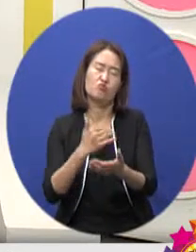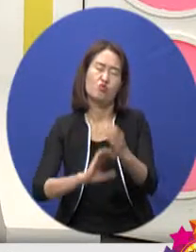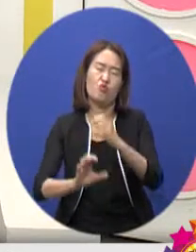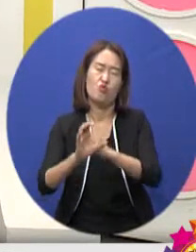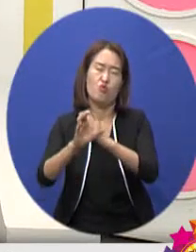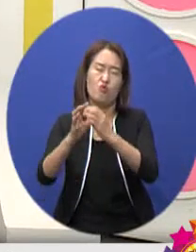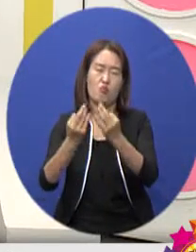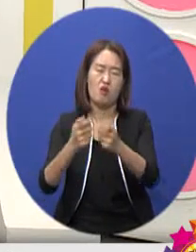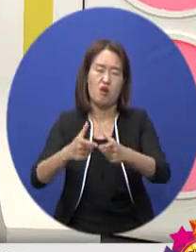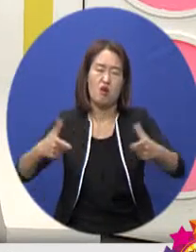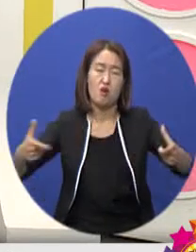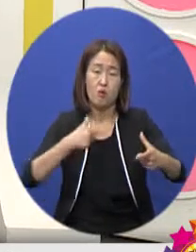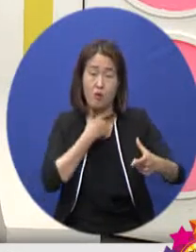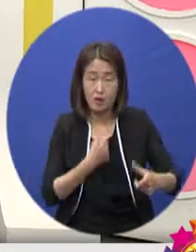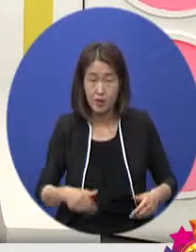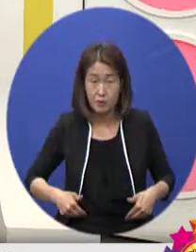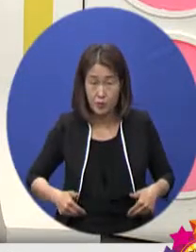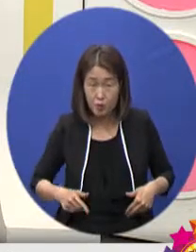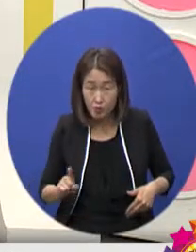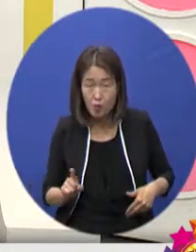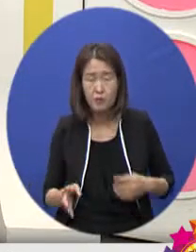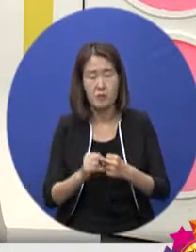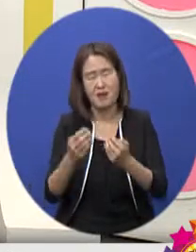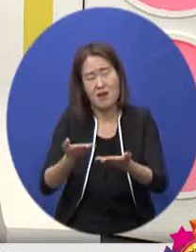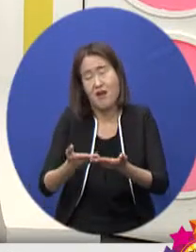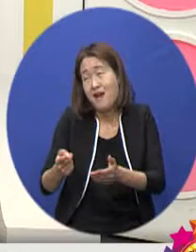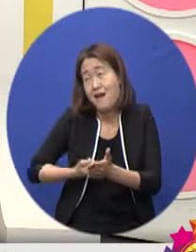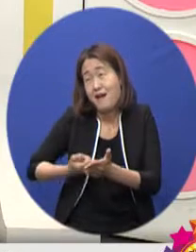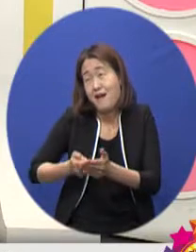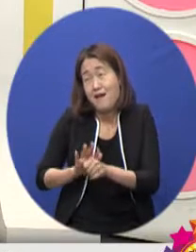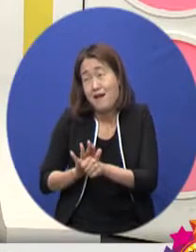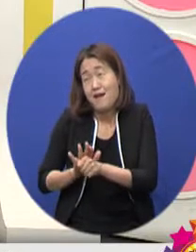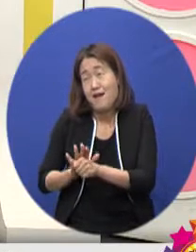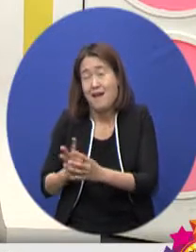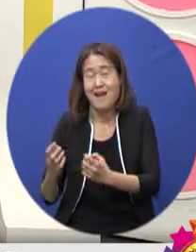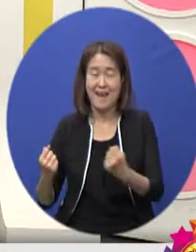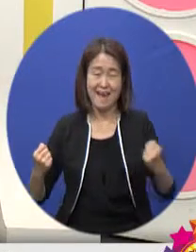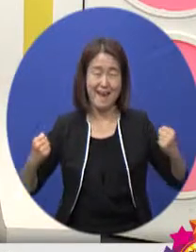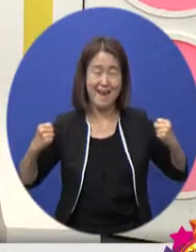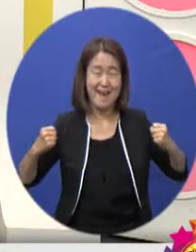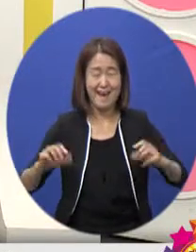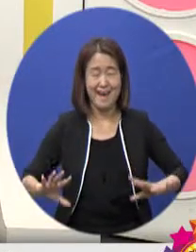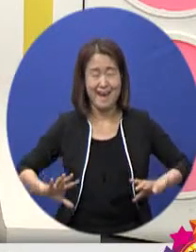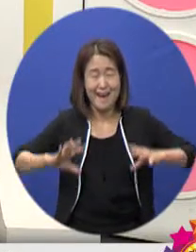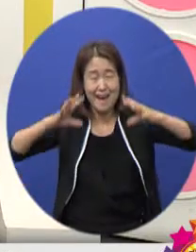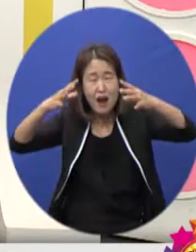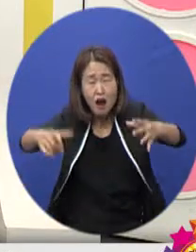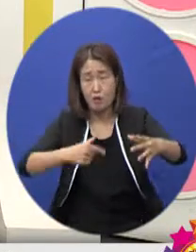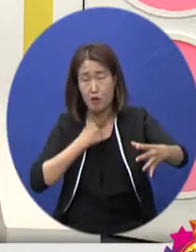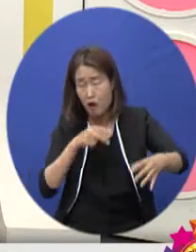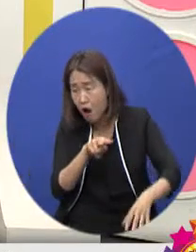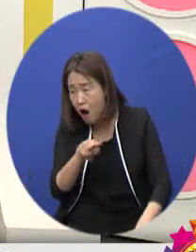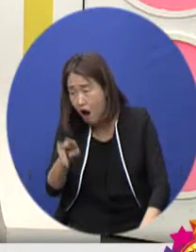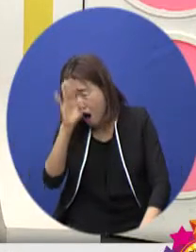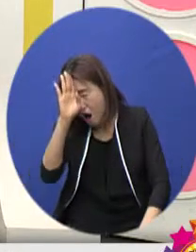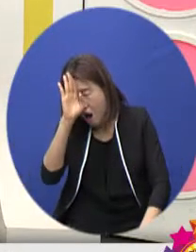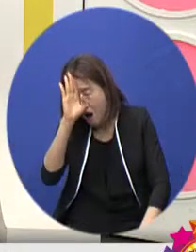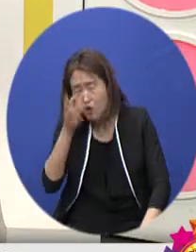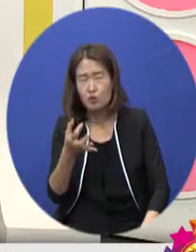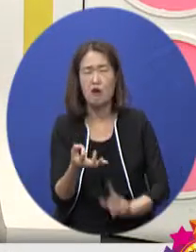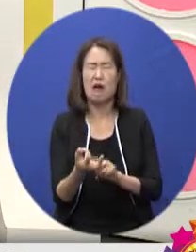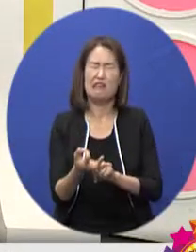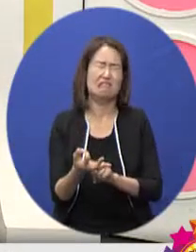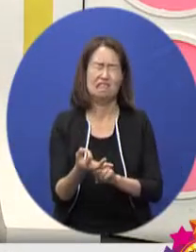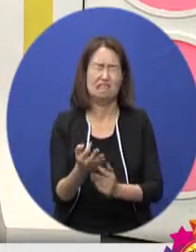네, 그래가지고 정말 필요하신 분들이 다 받는 네. 네, 그런 세상에 왔으면 정말 좋겠네요. 여기저기 아프신데 수술비 때문에